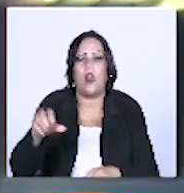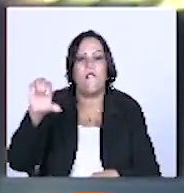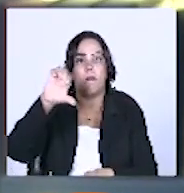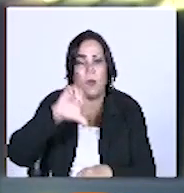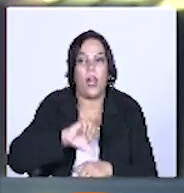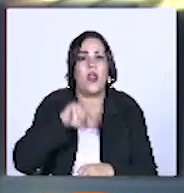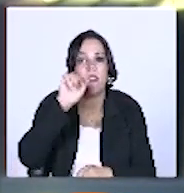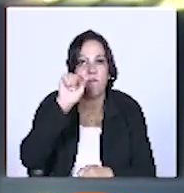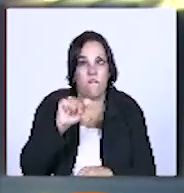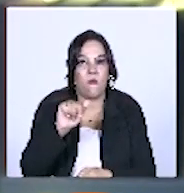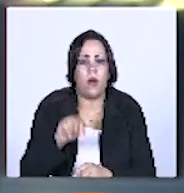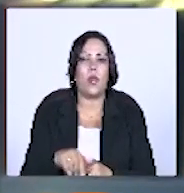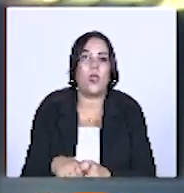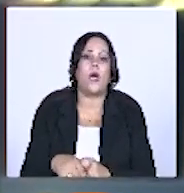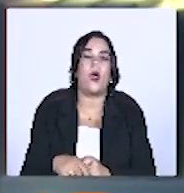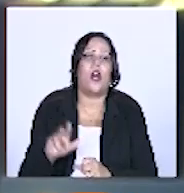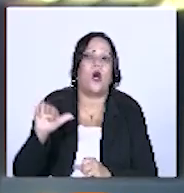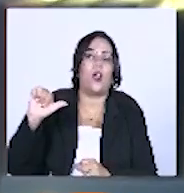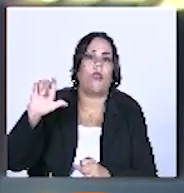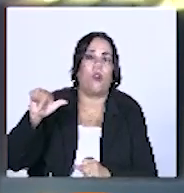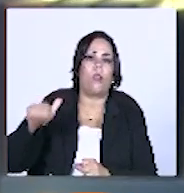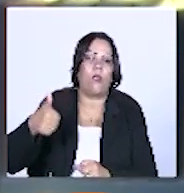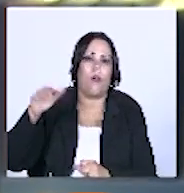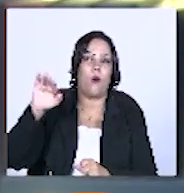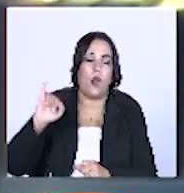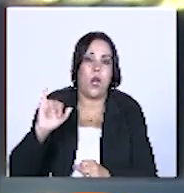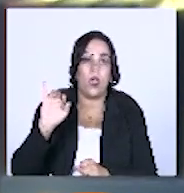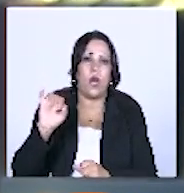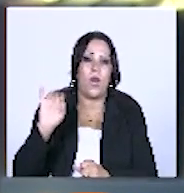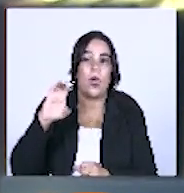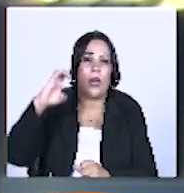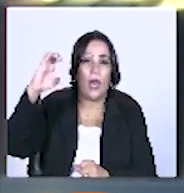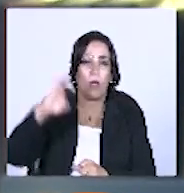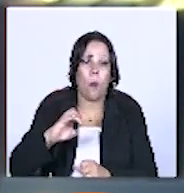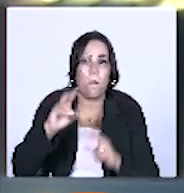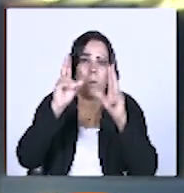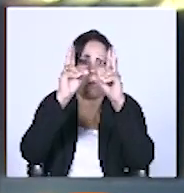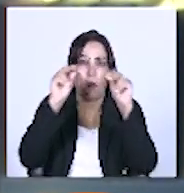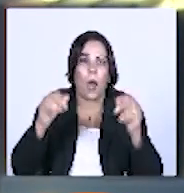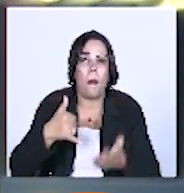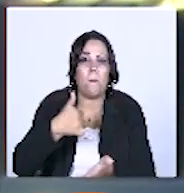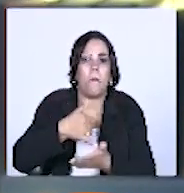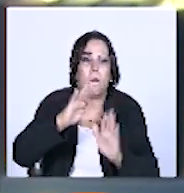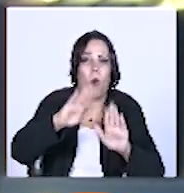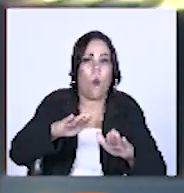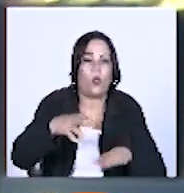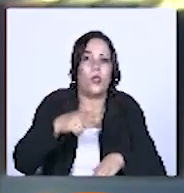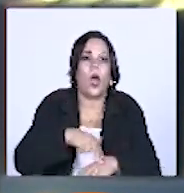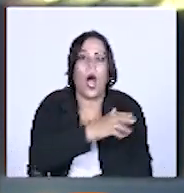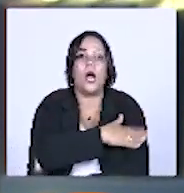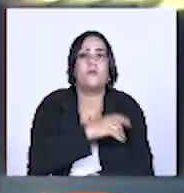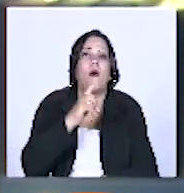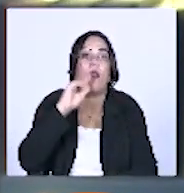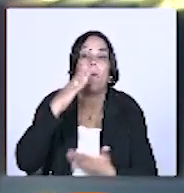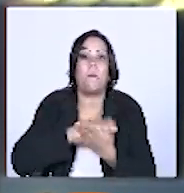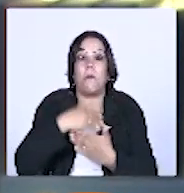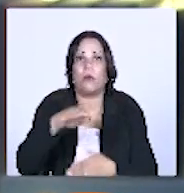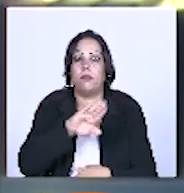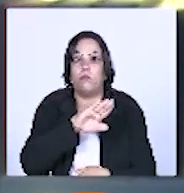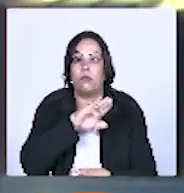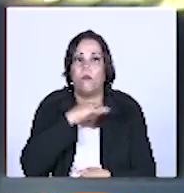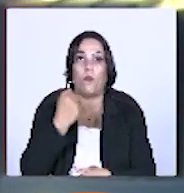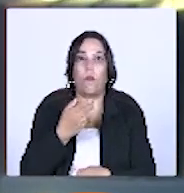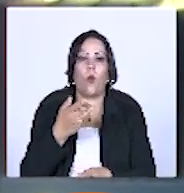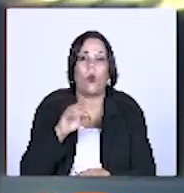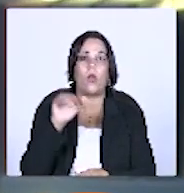في الضحيه الجنوبيه من بيروت اللي المتركز فيها حزب الله بعد اغتيال حسن